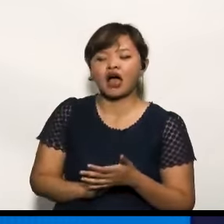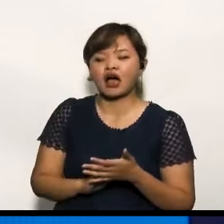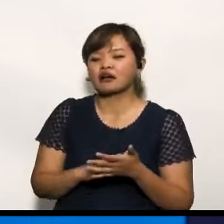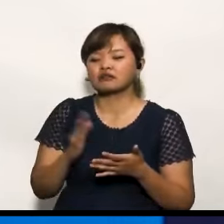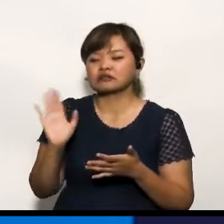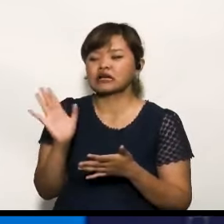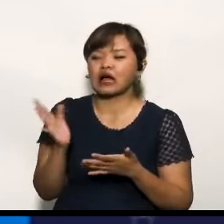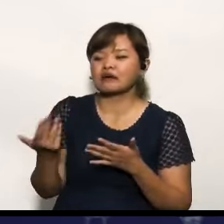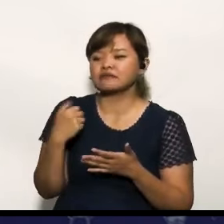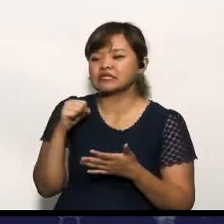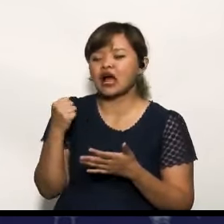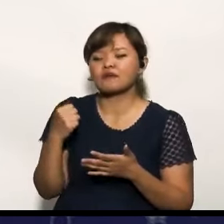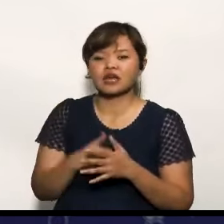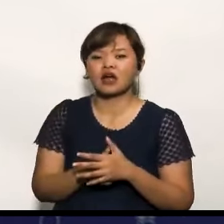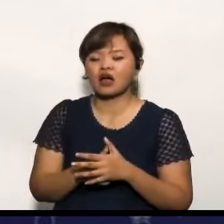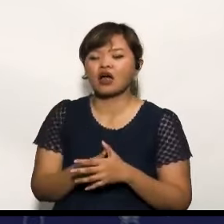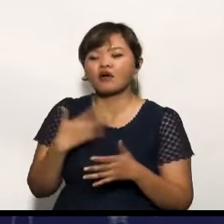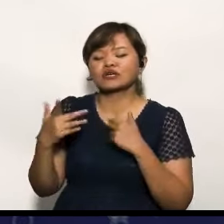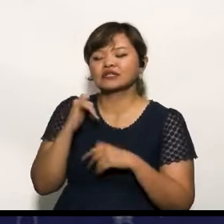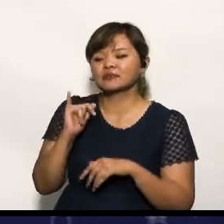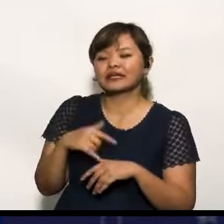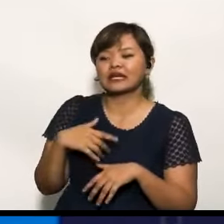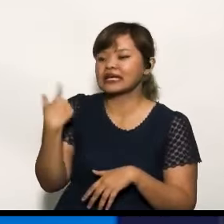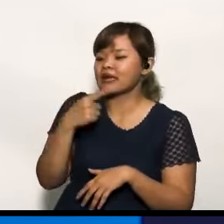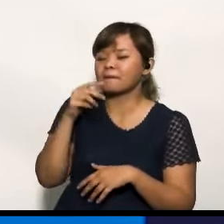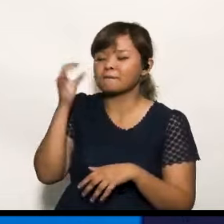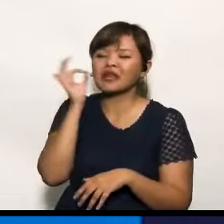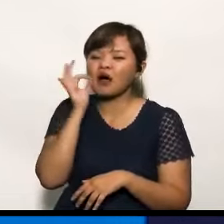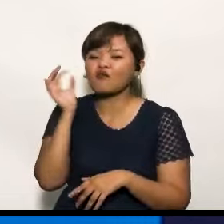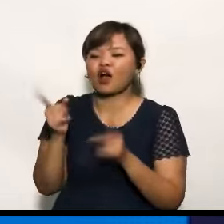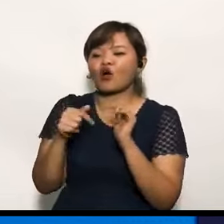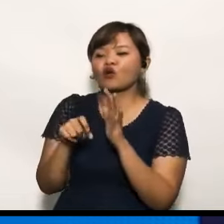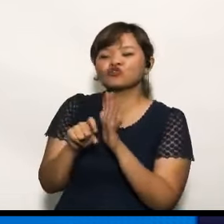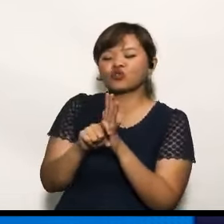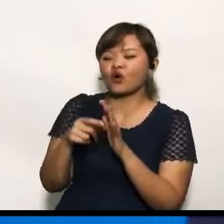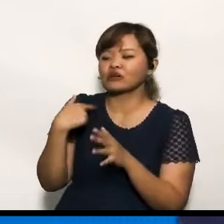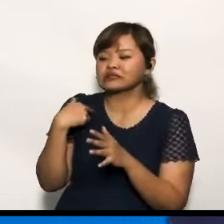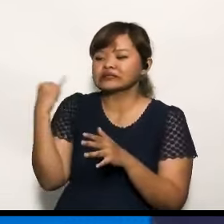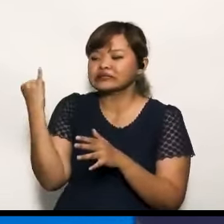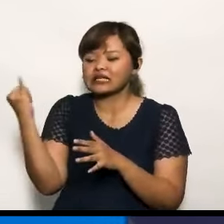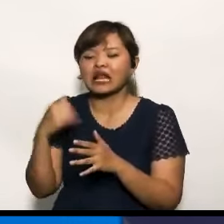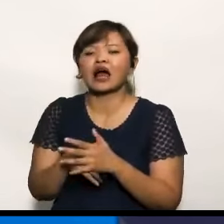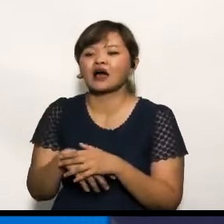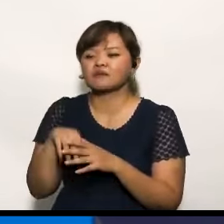kita belajar apa? We find ourselves. We apologize to our kids. Kita minta maaf kalau salah.